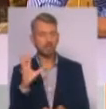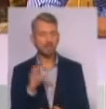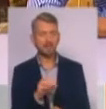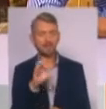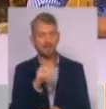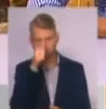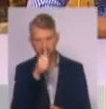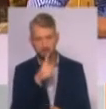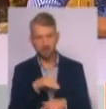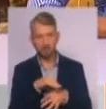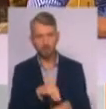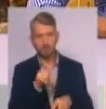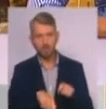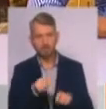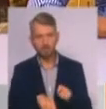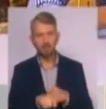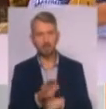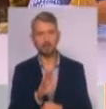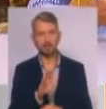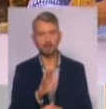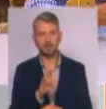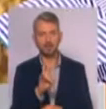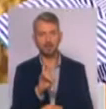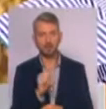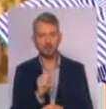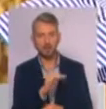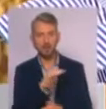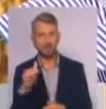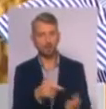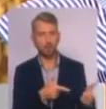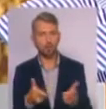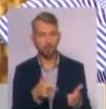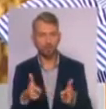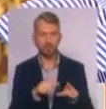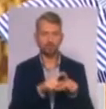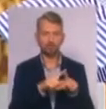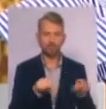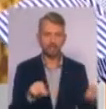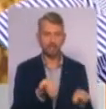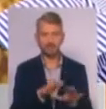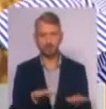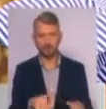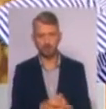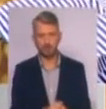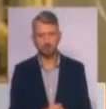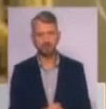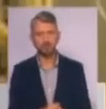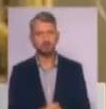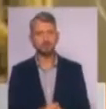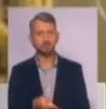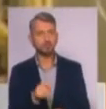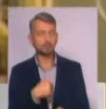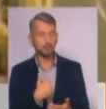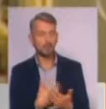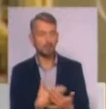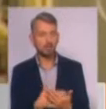серпень місяць проводила ревізії на ступінь готовності шкіл та садочків. Тому я,